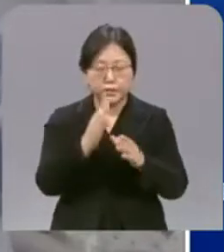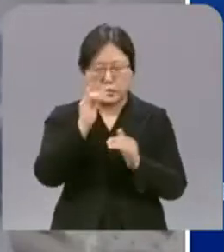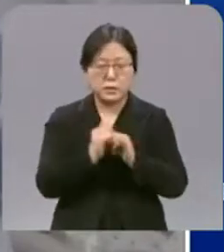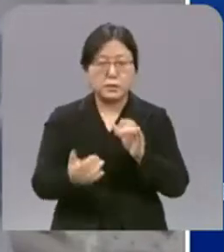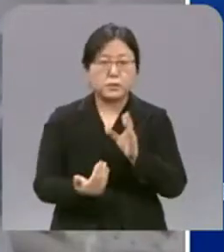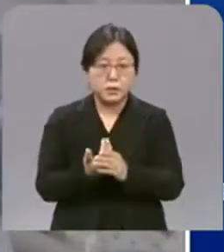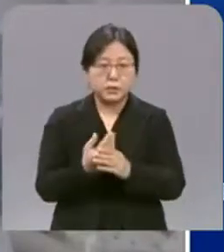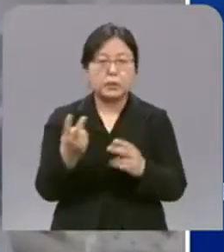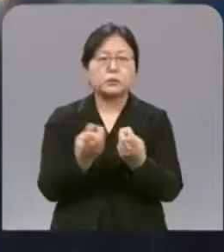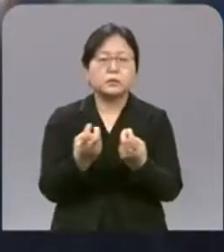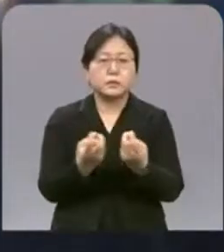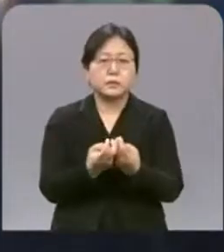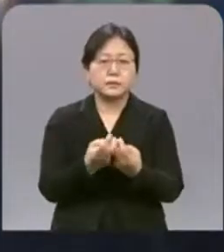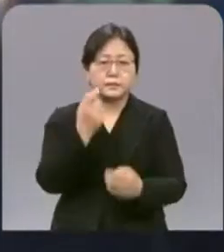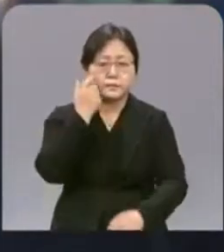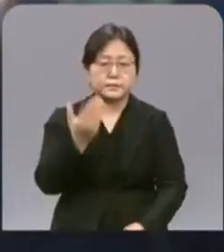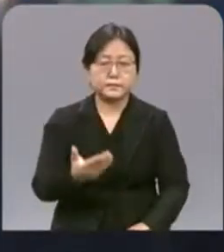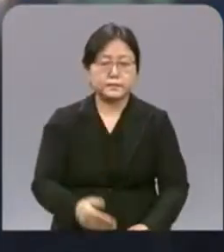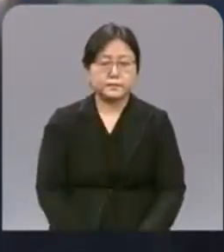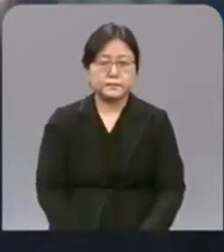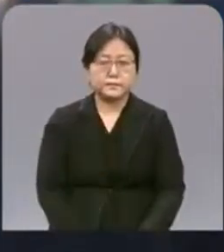있을까요?